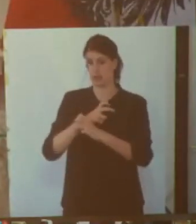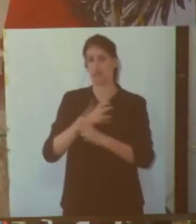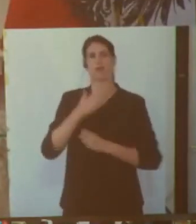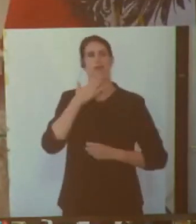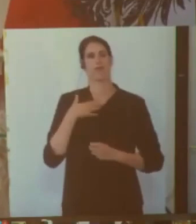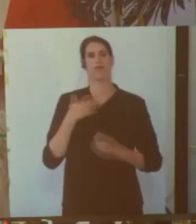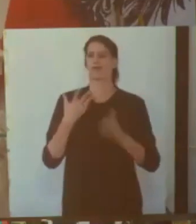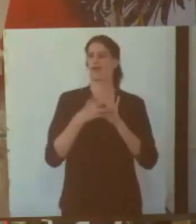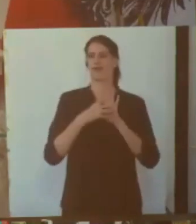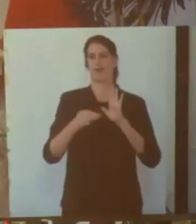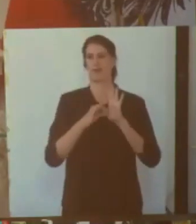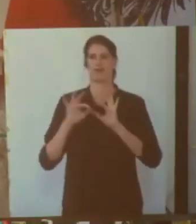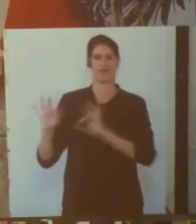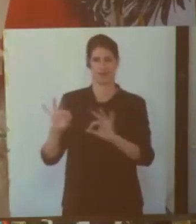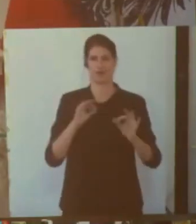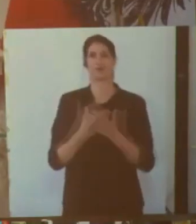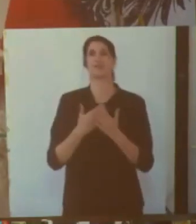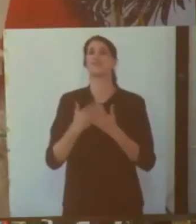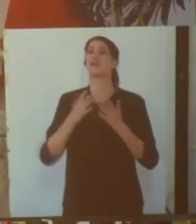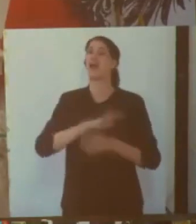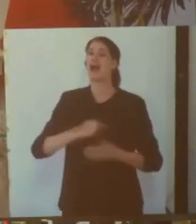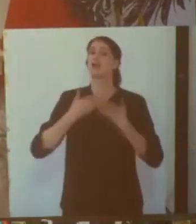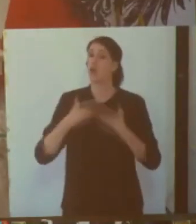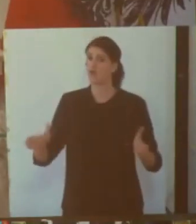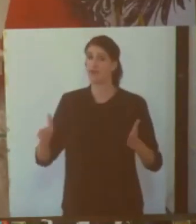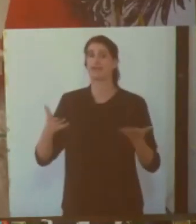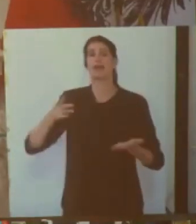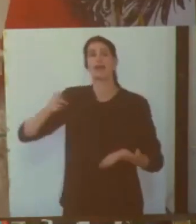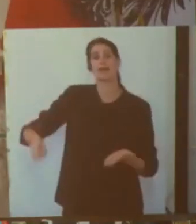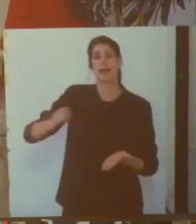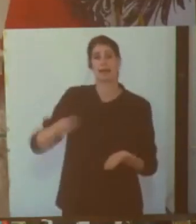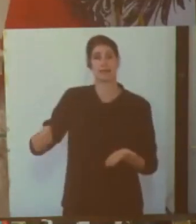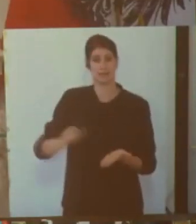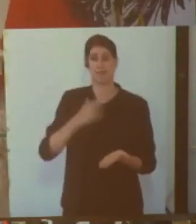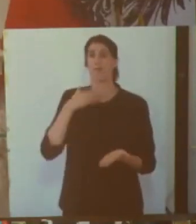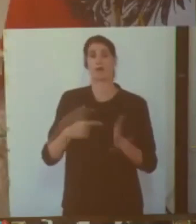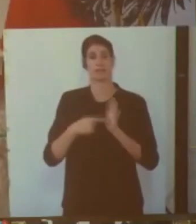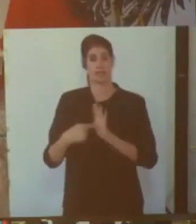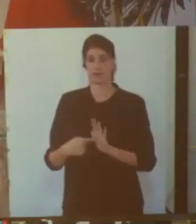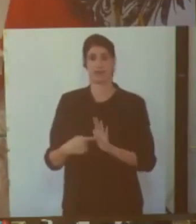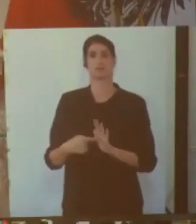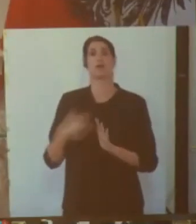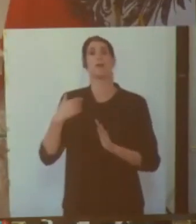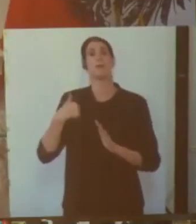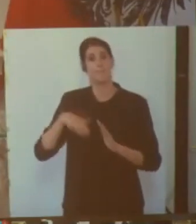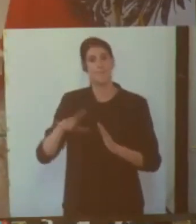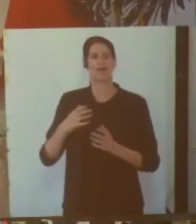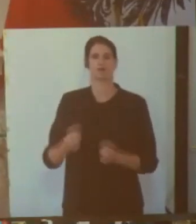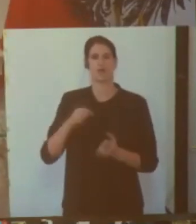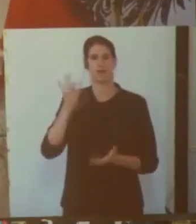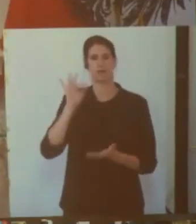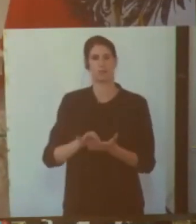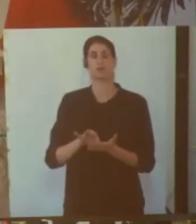wird künftig in allen öffentlichen Kantinen sicherstellen, dass noch stärker auf regionale Produkte zurückgegriffen